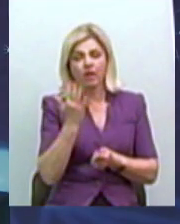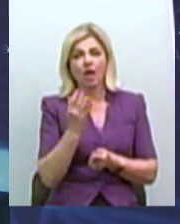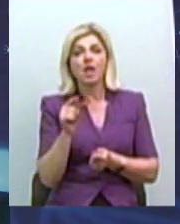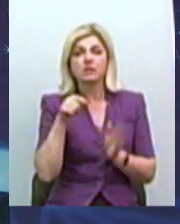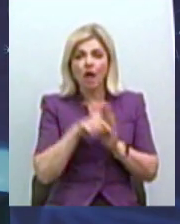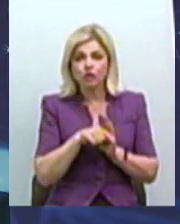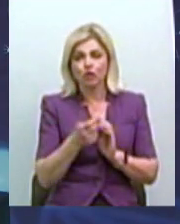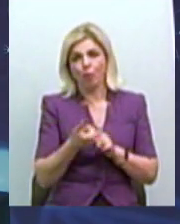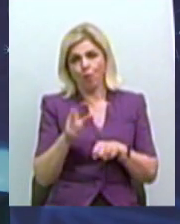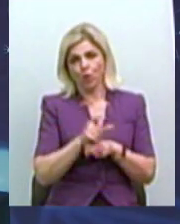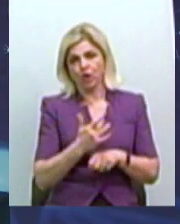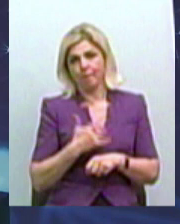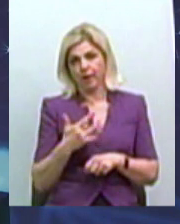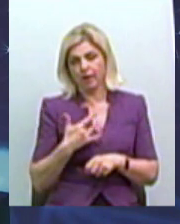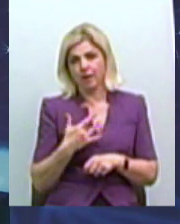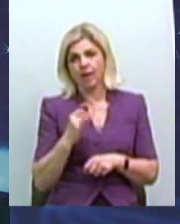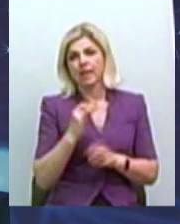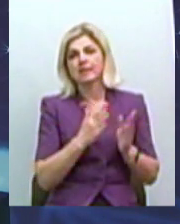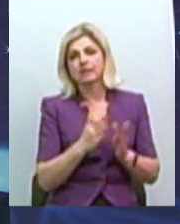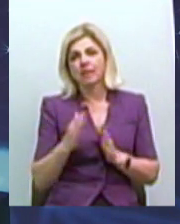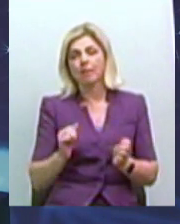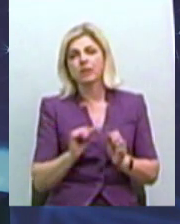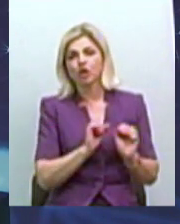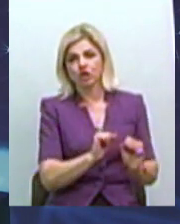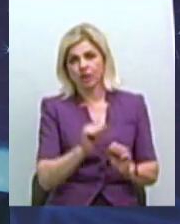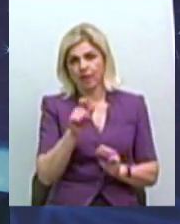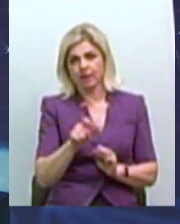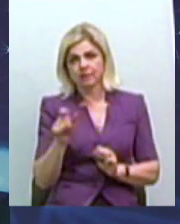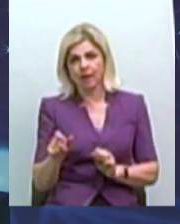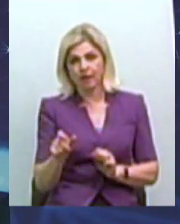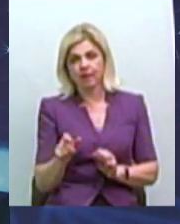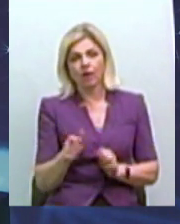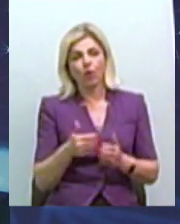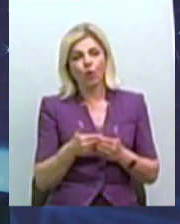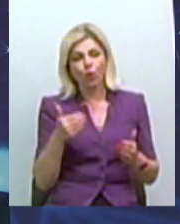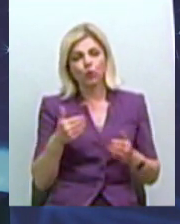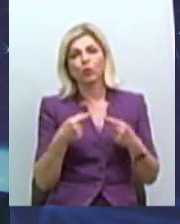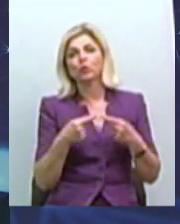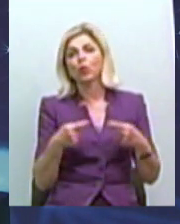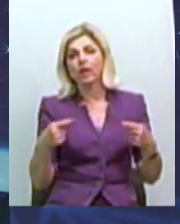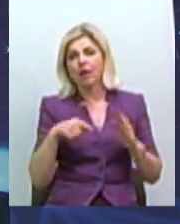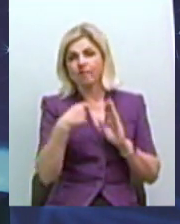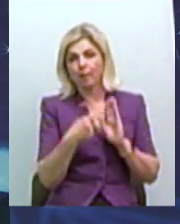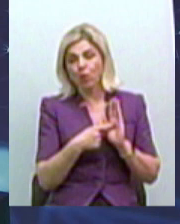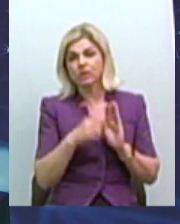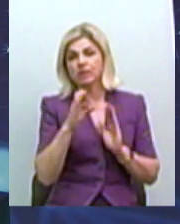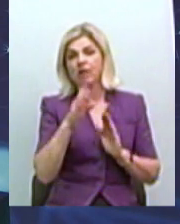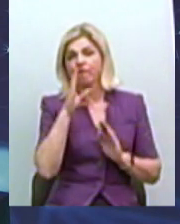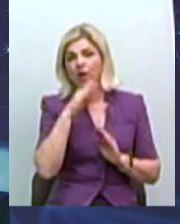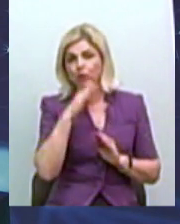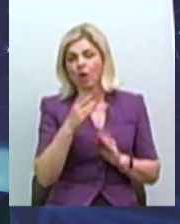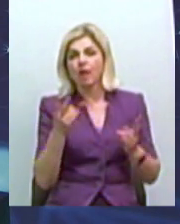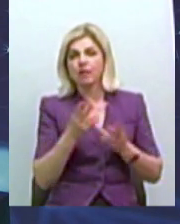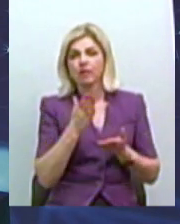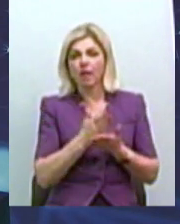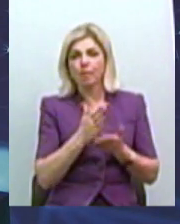значит, соответствующие системы защиты населения. Другие вопросы с водой, значит, надо иметь